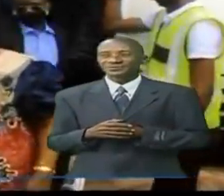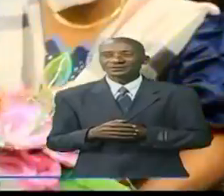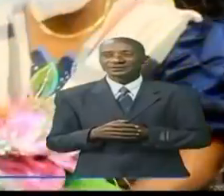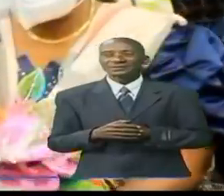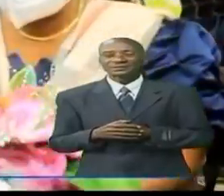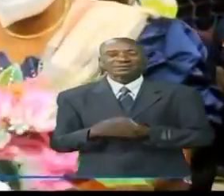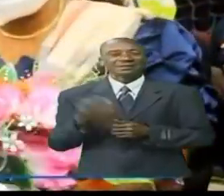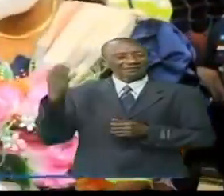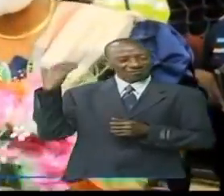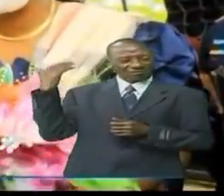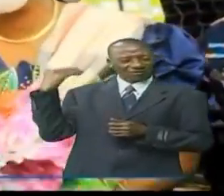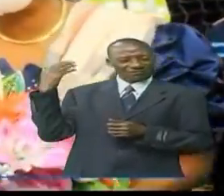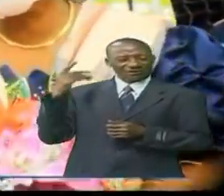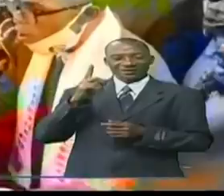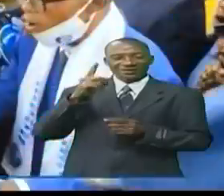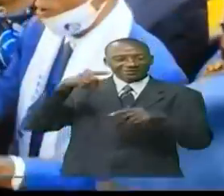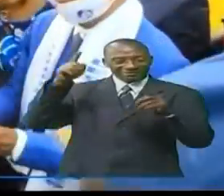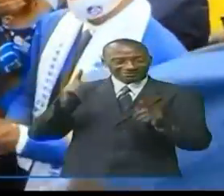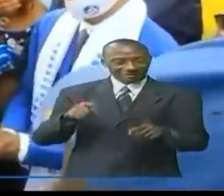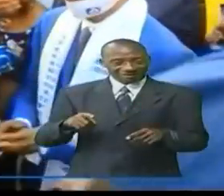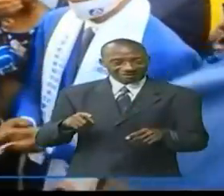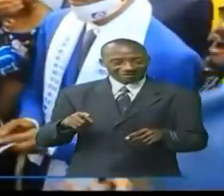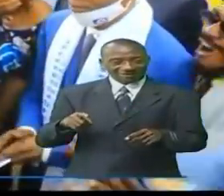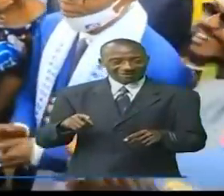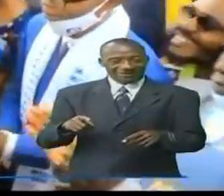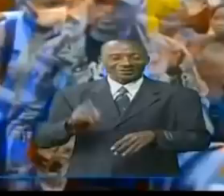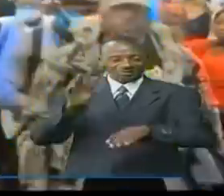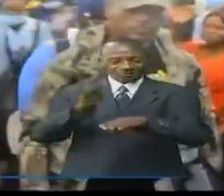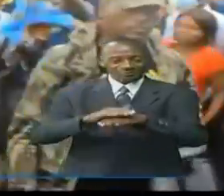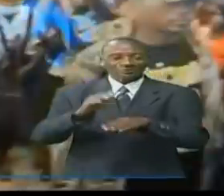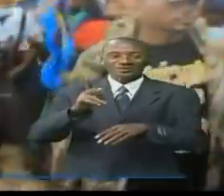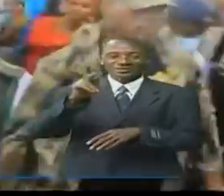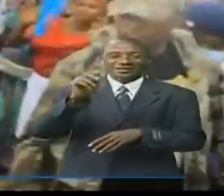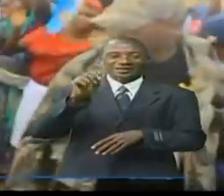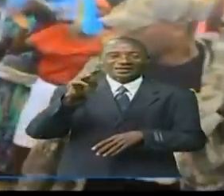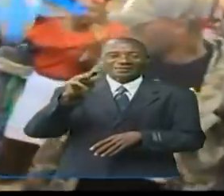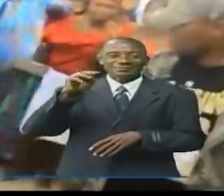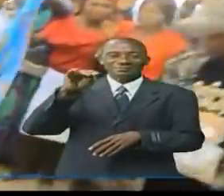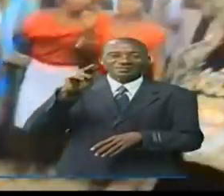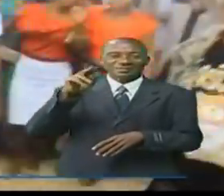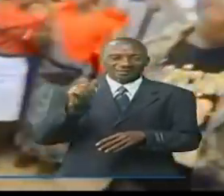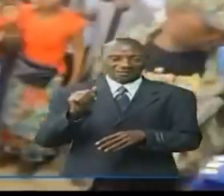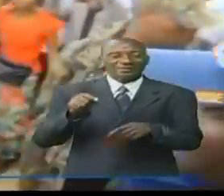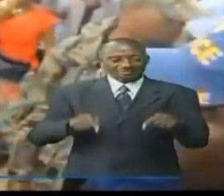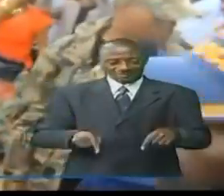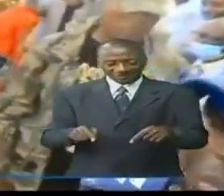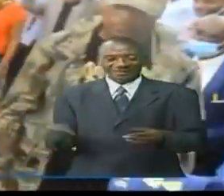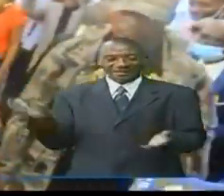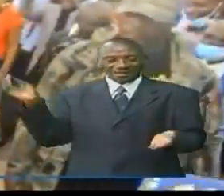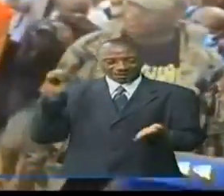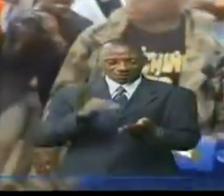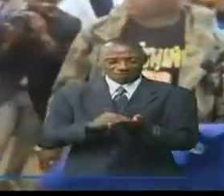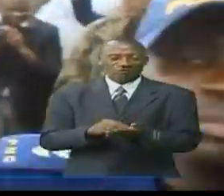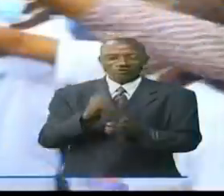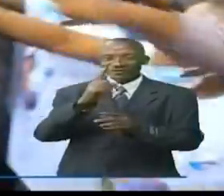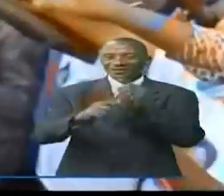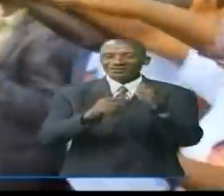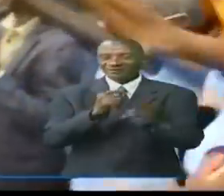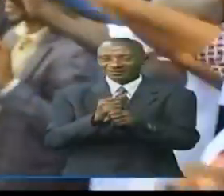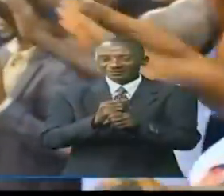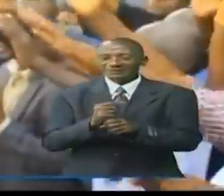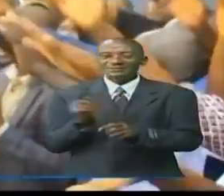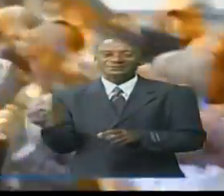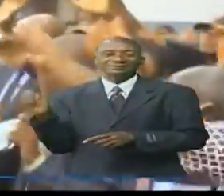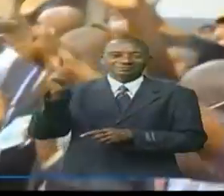sa nomination au gouvernement Samalou Kondé. Véronique Kilumbankulu, vice-ministre de la Santé publique, Hygiène et Prévention, revient à la maison et les siens se